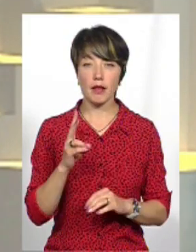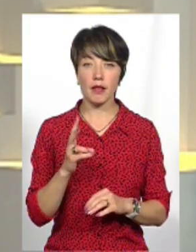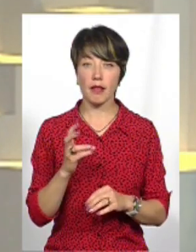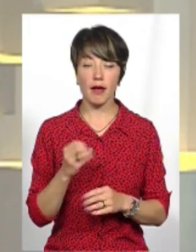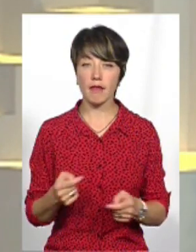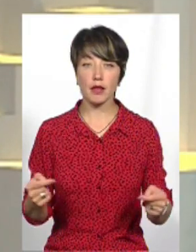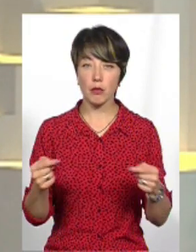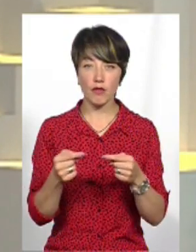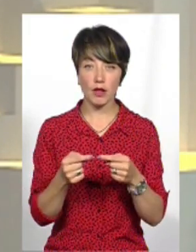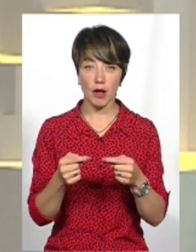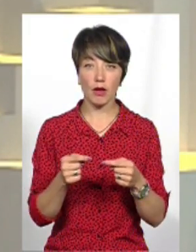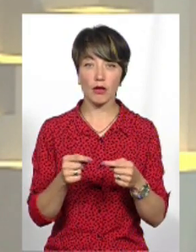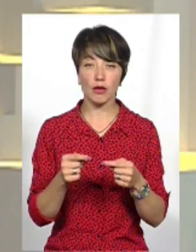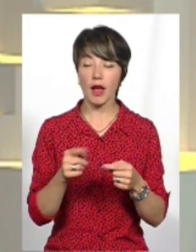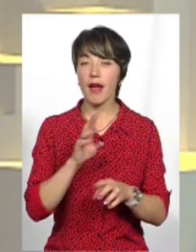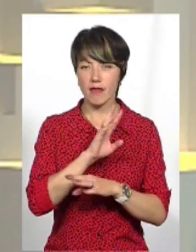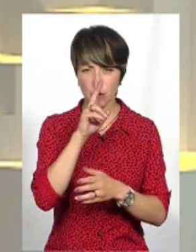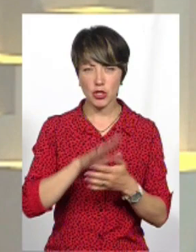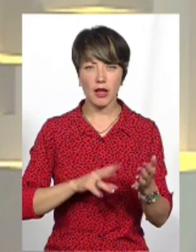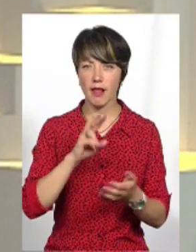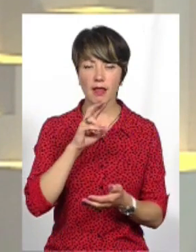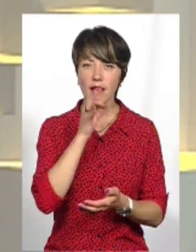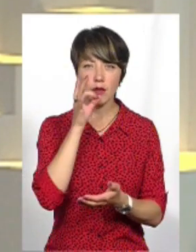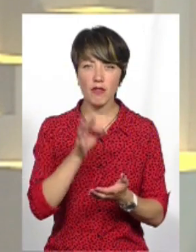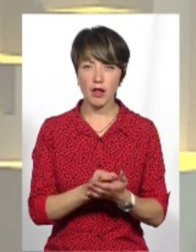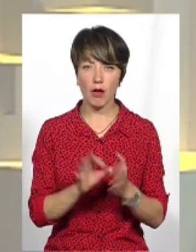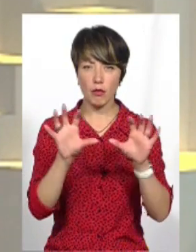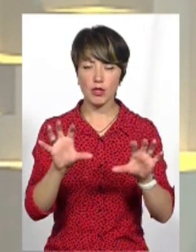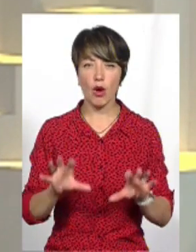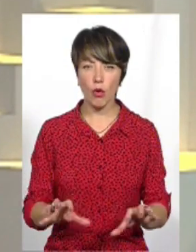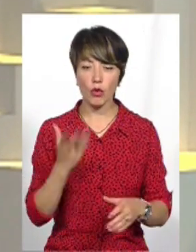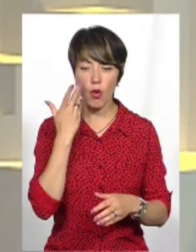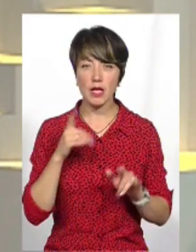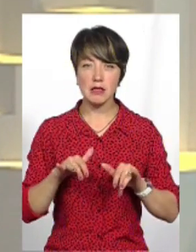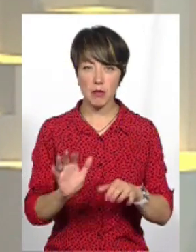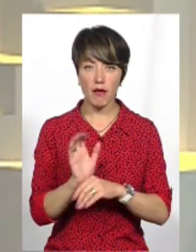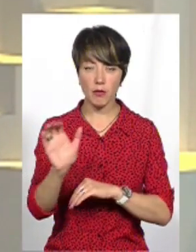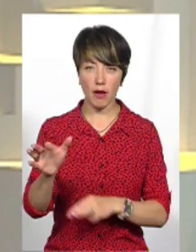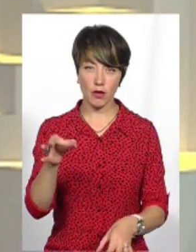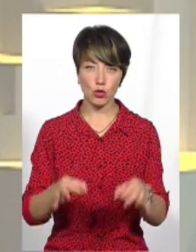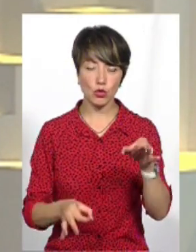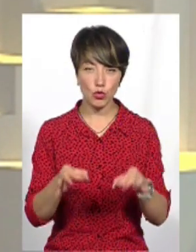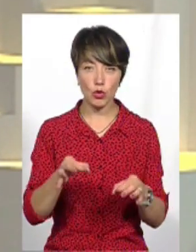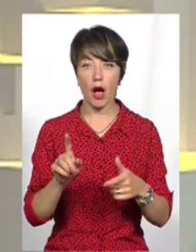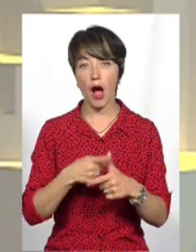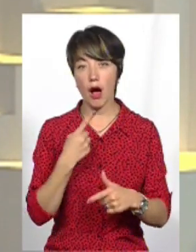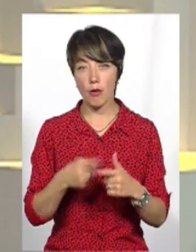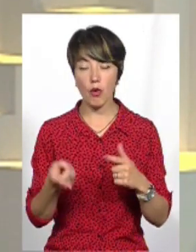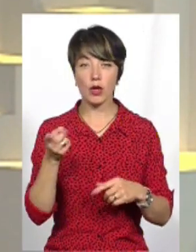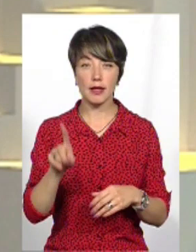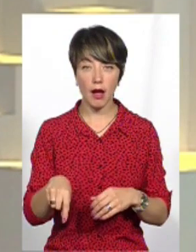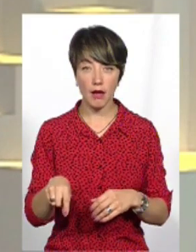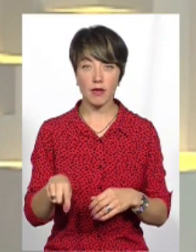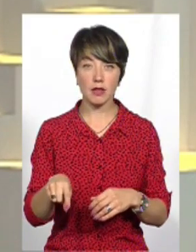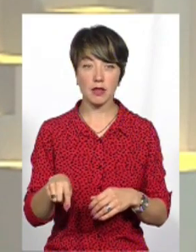не відповідають по закону чиновники, коли навіть справа знаходиться у суді або